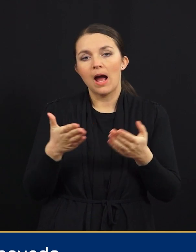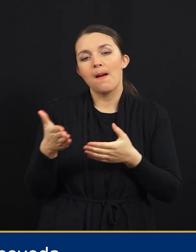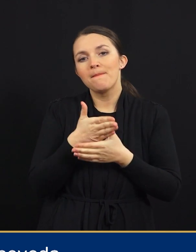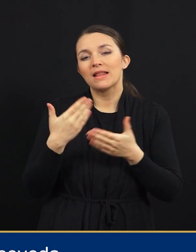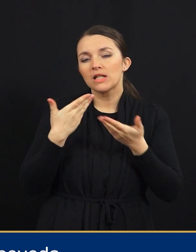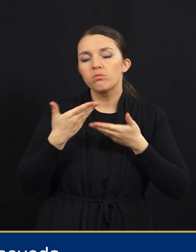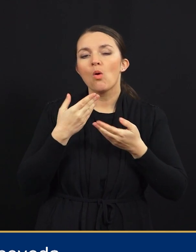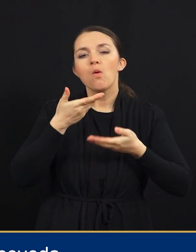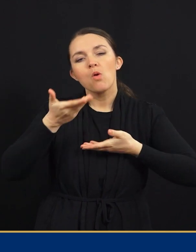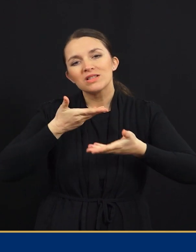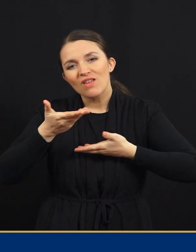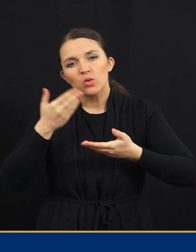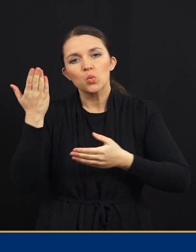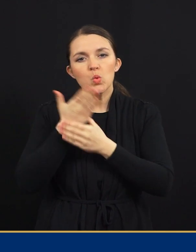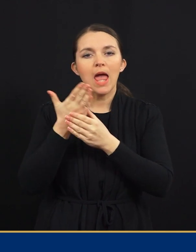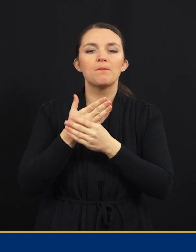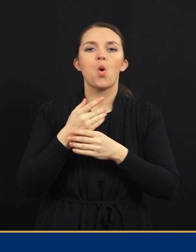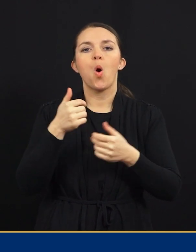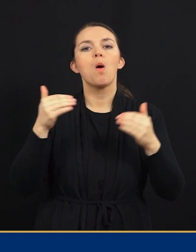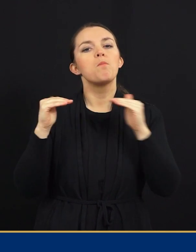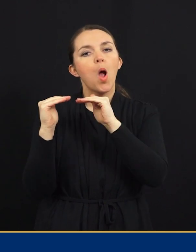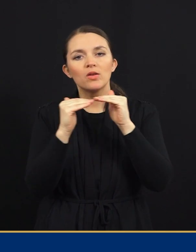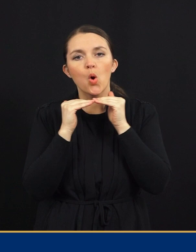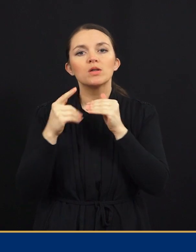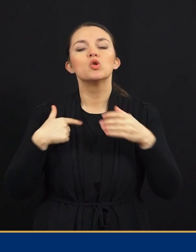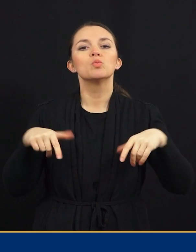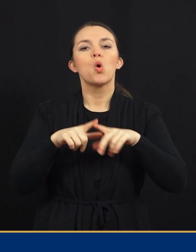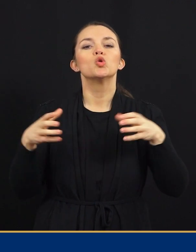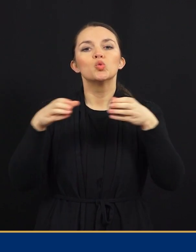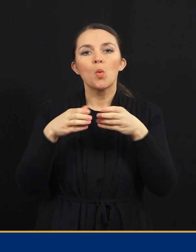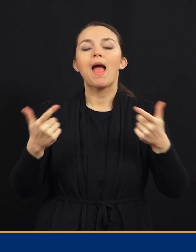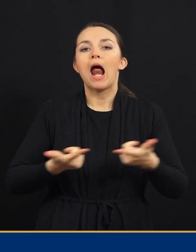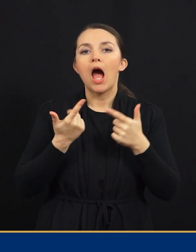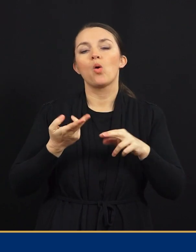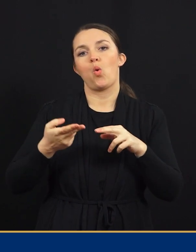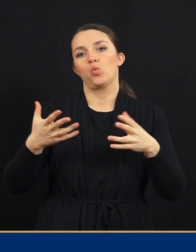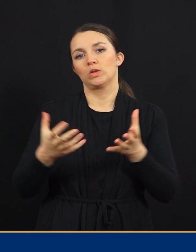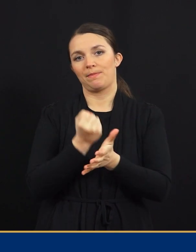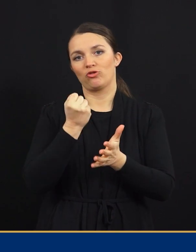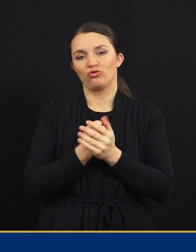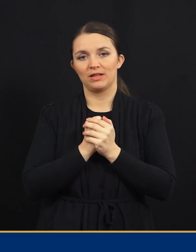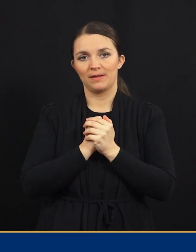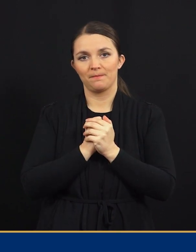seboj posvetujemo in se poenotimo, smo skupaj lahko uspešni.